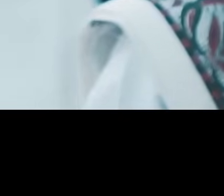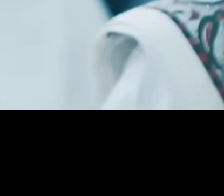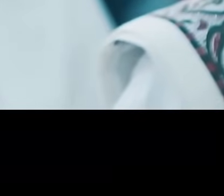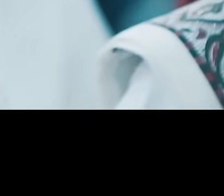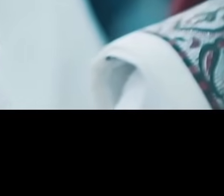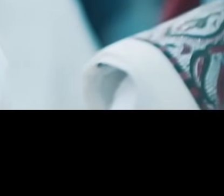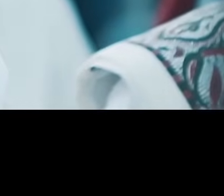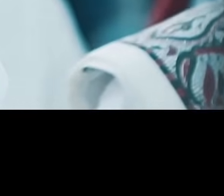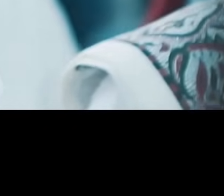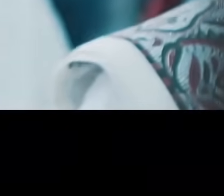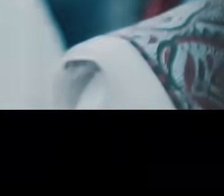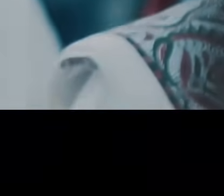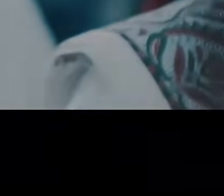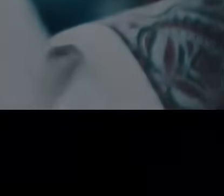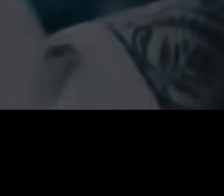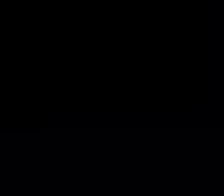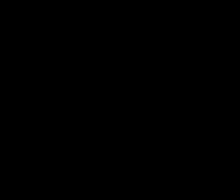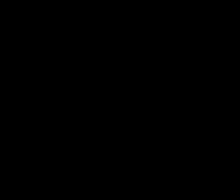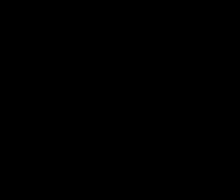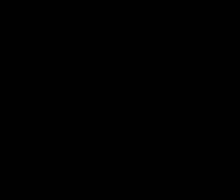Wallahu akbar.